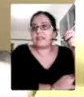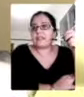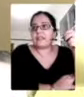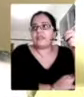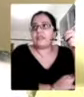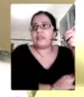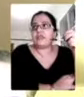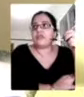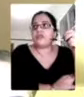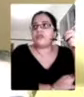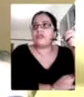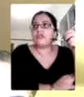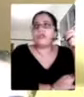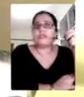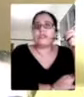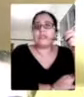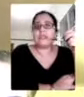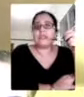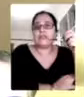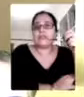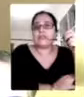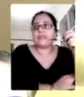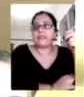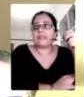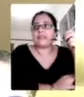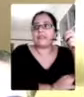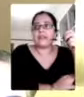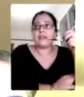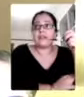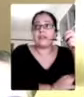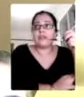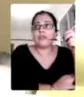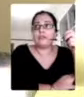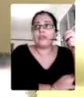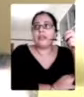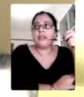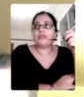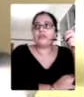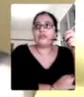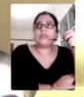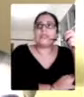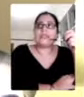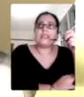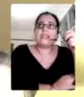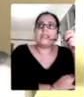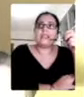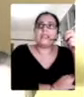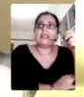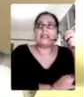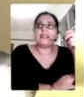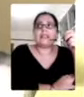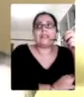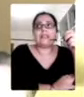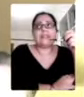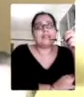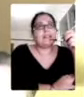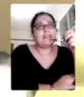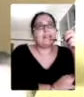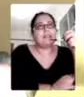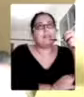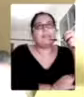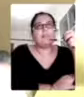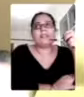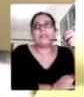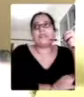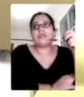gerçekten içim acıyor. 100 lira, 150 lira, 200 lira gibi saçma rakamlar görüyorum. Çünkü Türkiye'ye ithal ederken